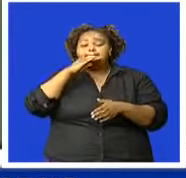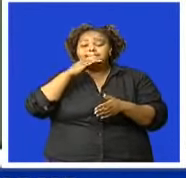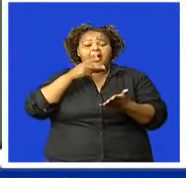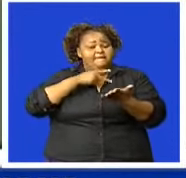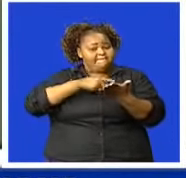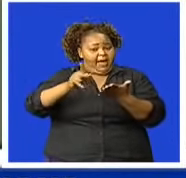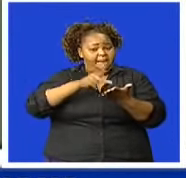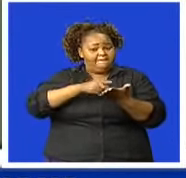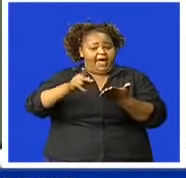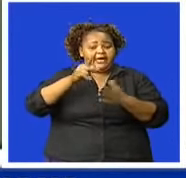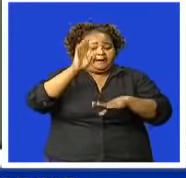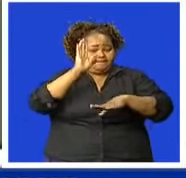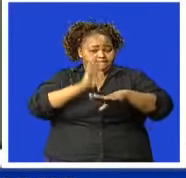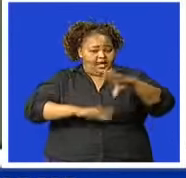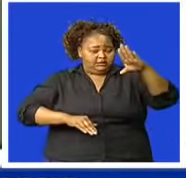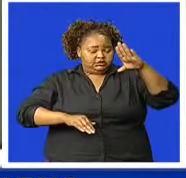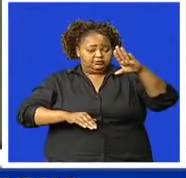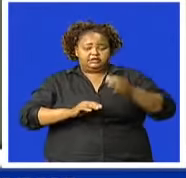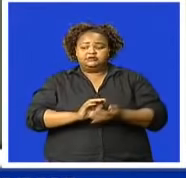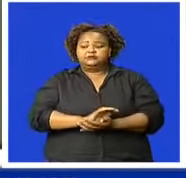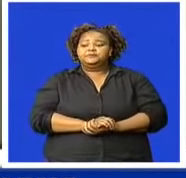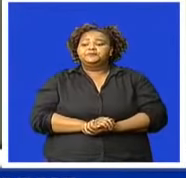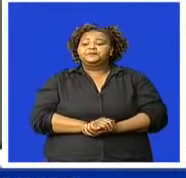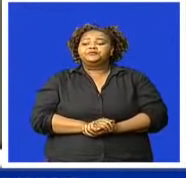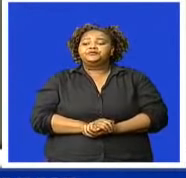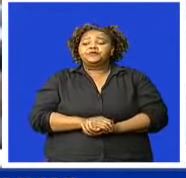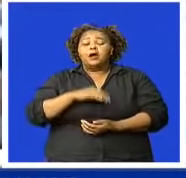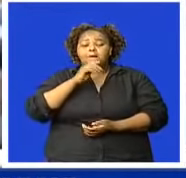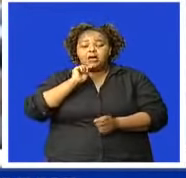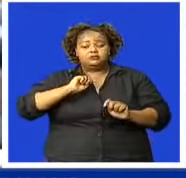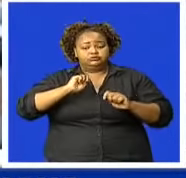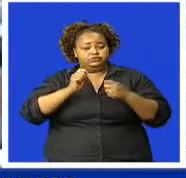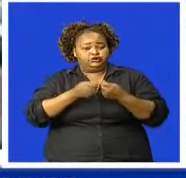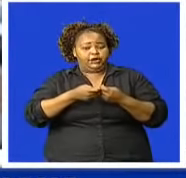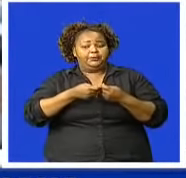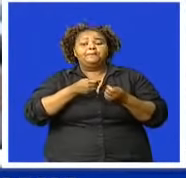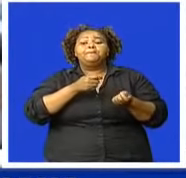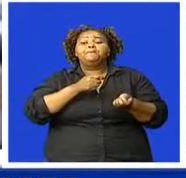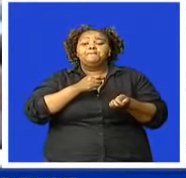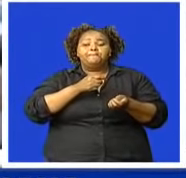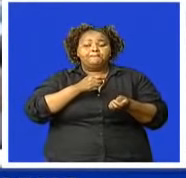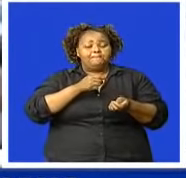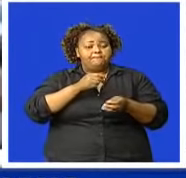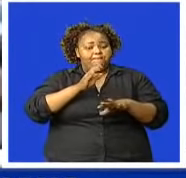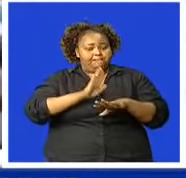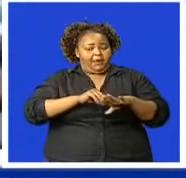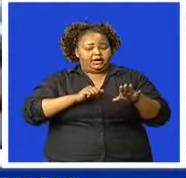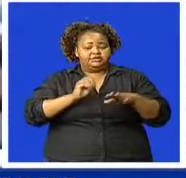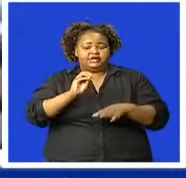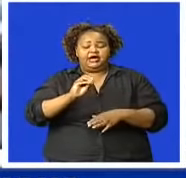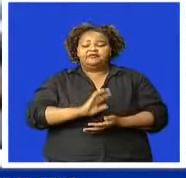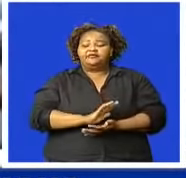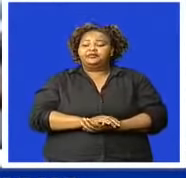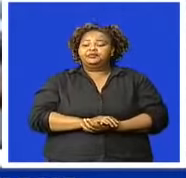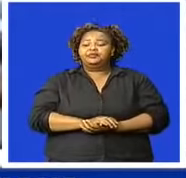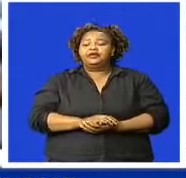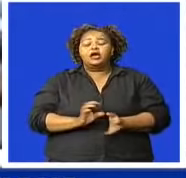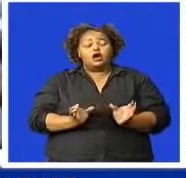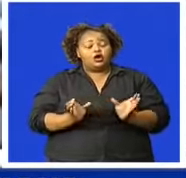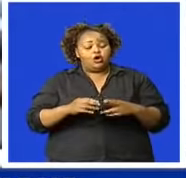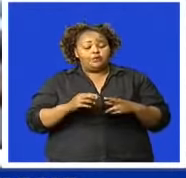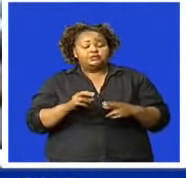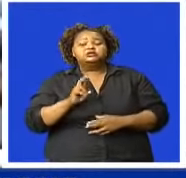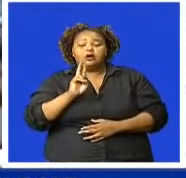lawo ma fines ke lesikhanza ukuthi le team iyawa charge lisahamba lelibandla libuka ukuthi sive siyayilandzela yini imigomo